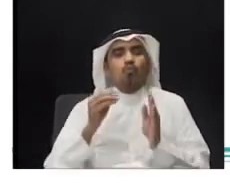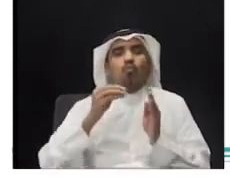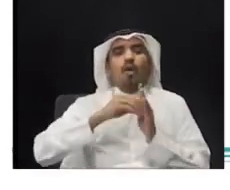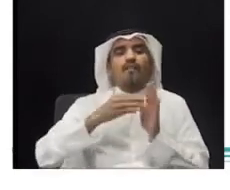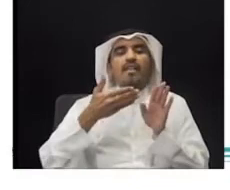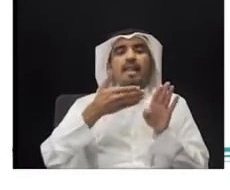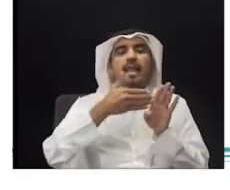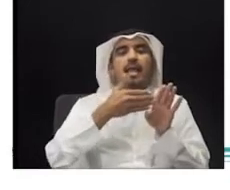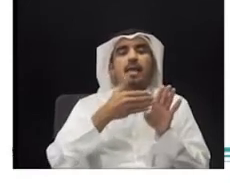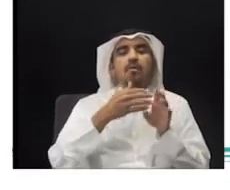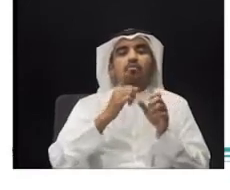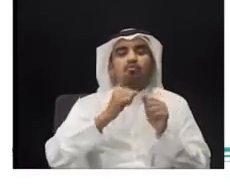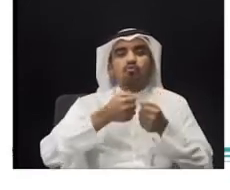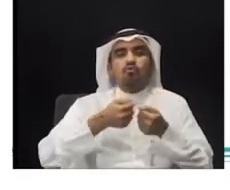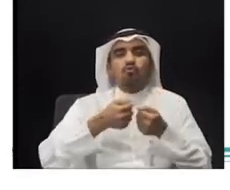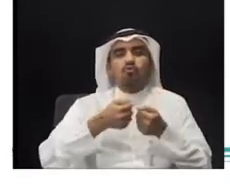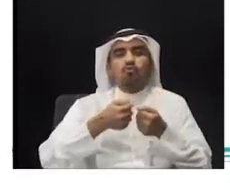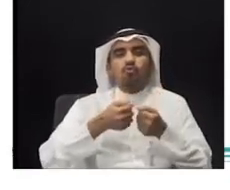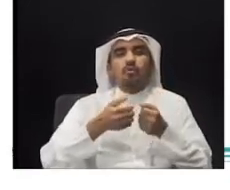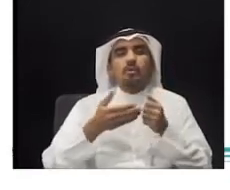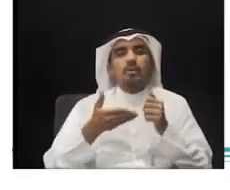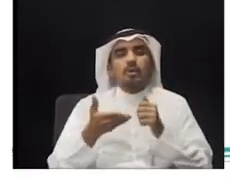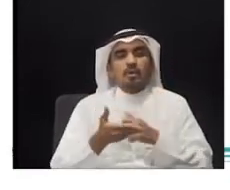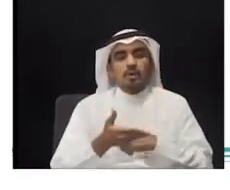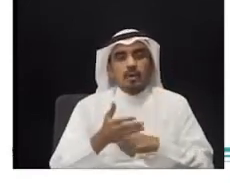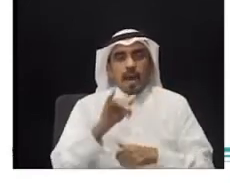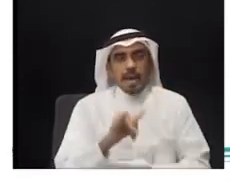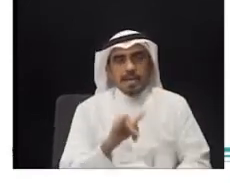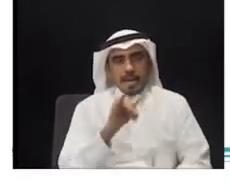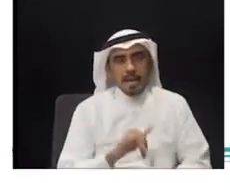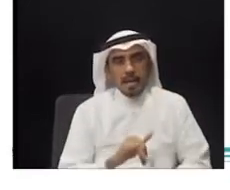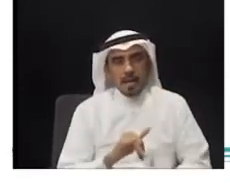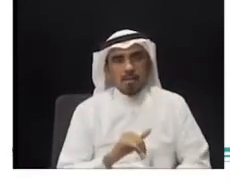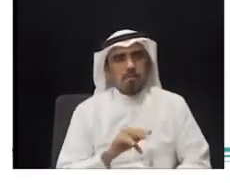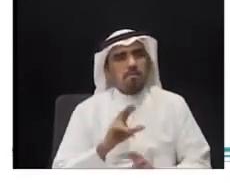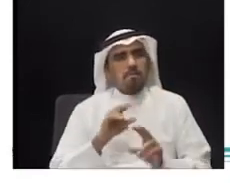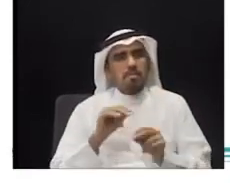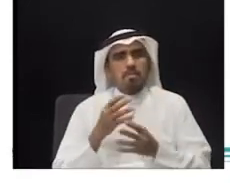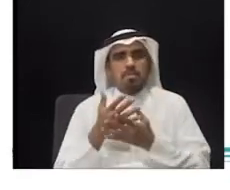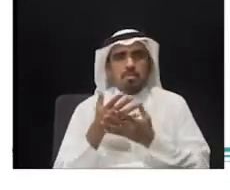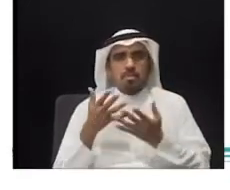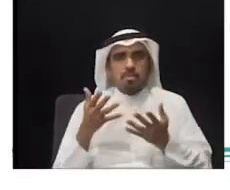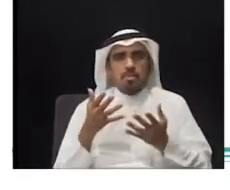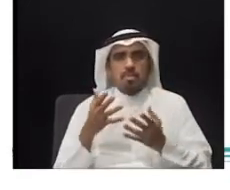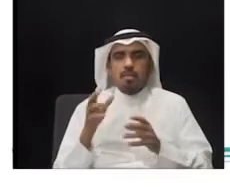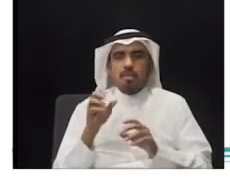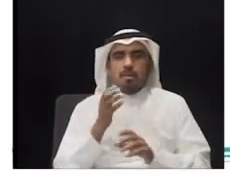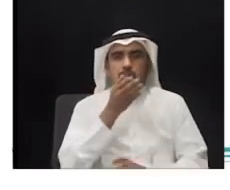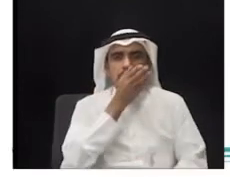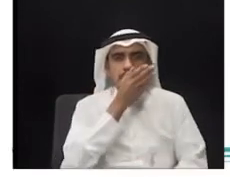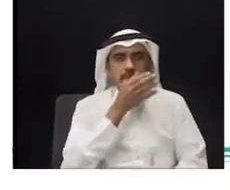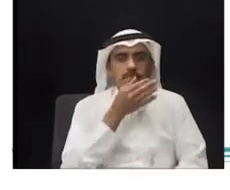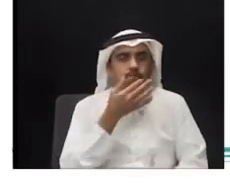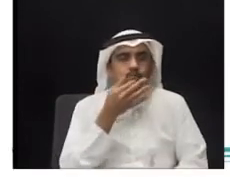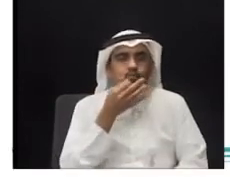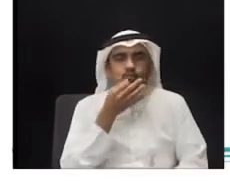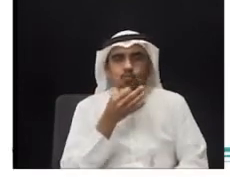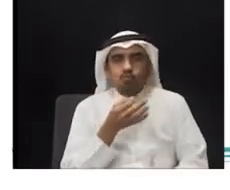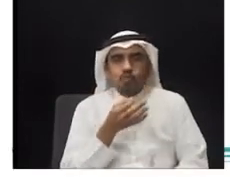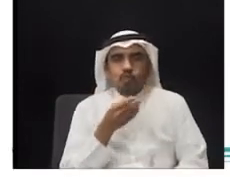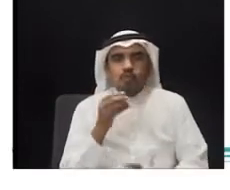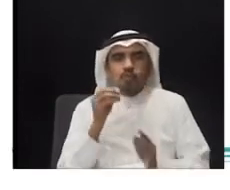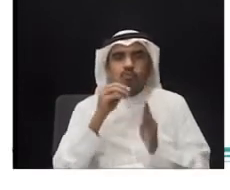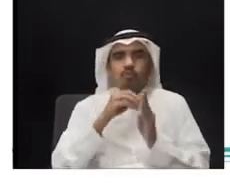اتحاد غازين مضاف إليه مجرور وعلامة جره الياء، وتأتي أيضا بعدة أمثلة من ضمنها تأخذ المياه